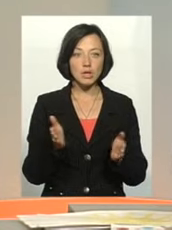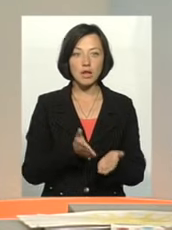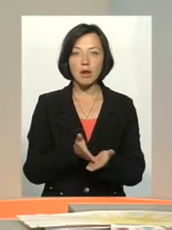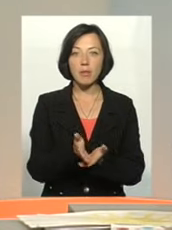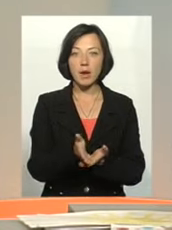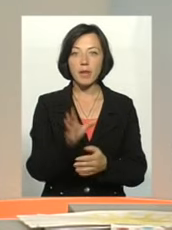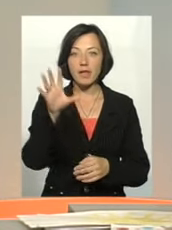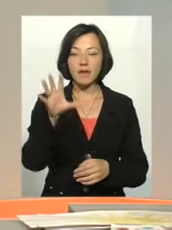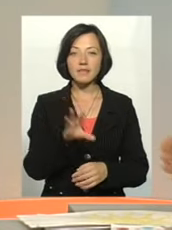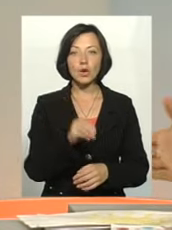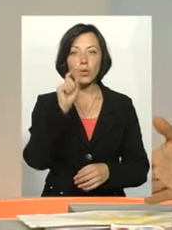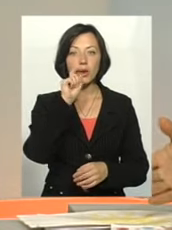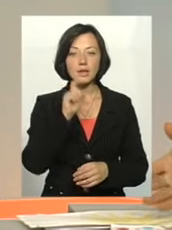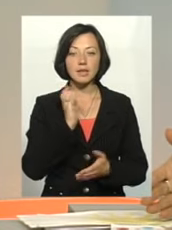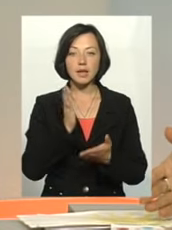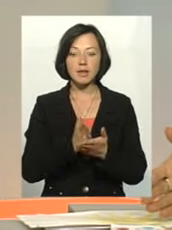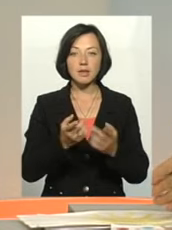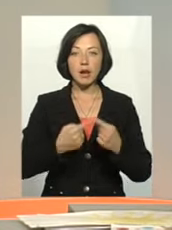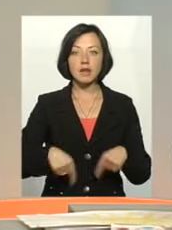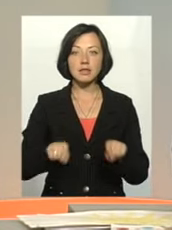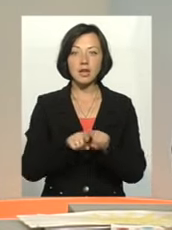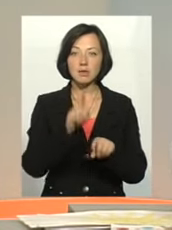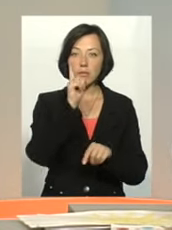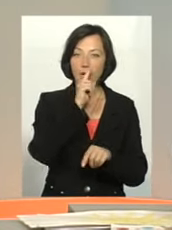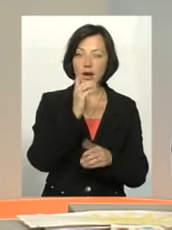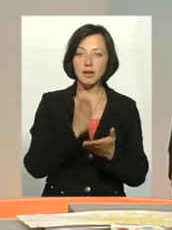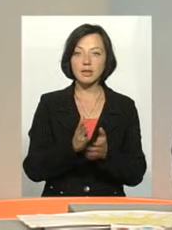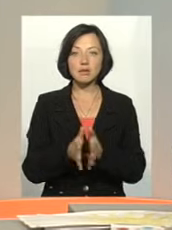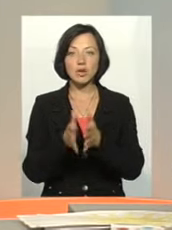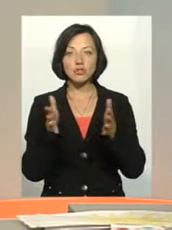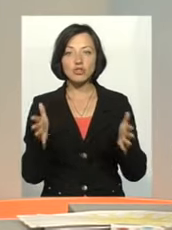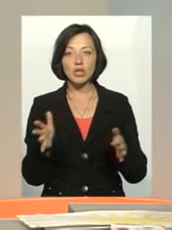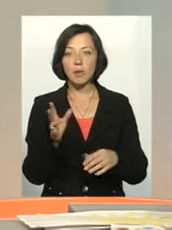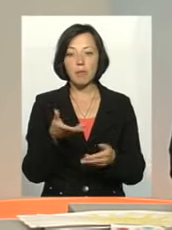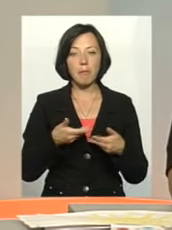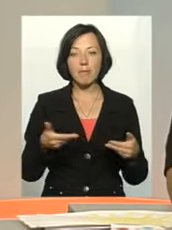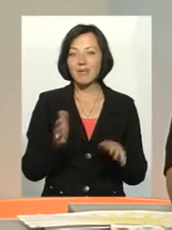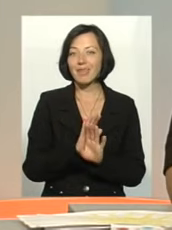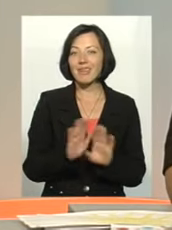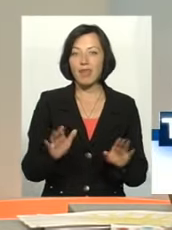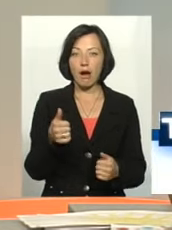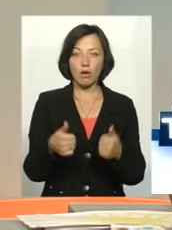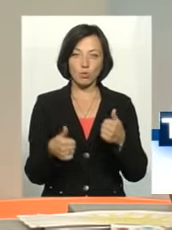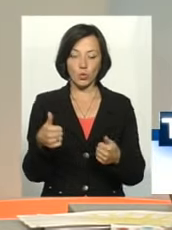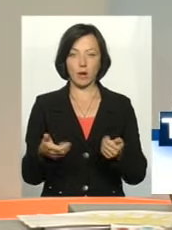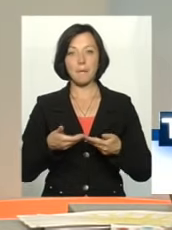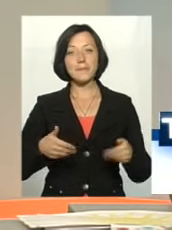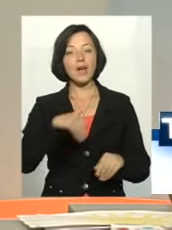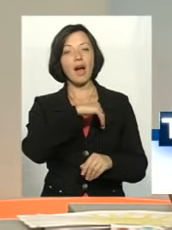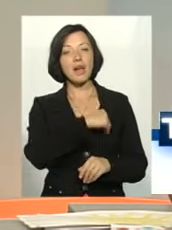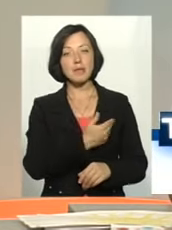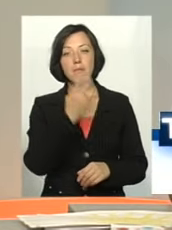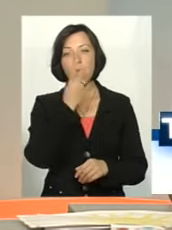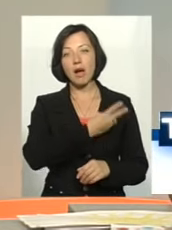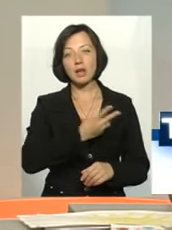направлены всеукраинские, так как есть организации и маленькие, есть и большие. Мы не конкурируем, мы хотим все-таки